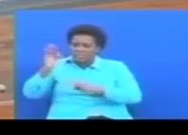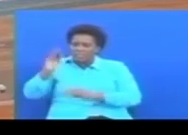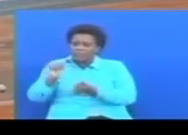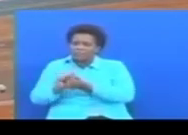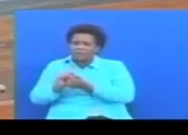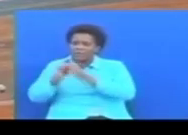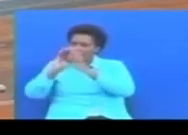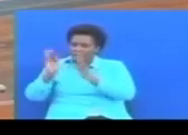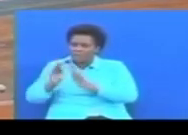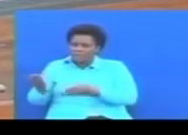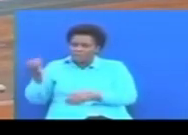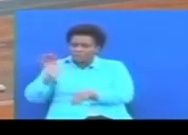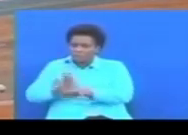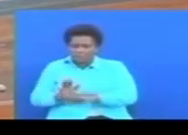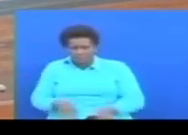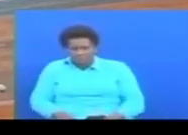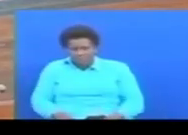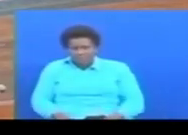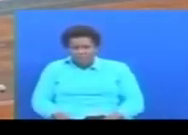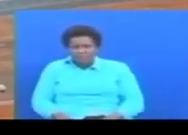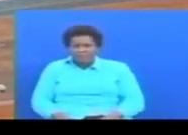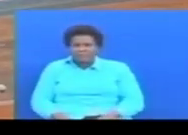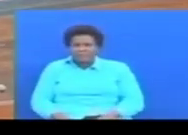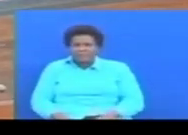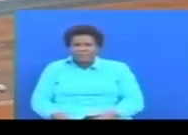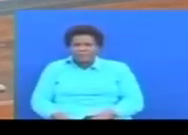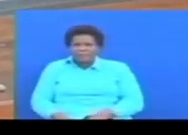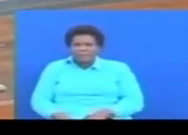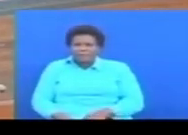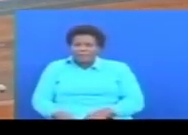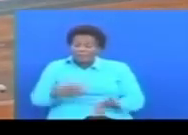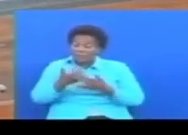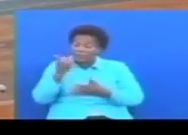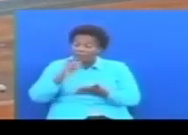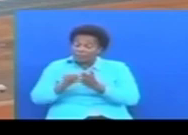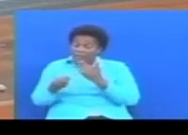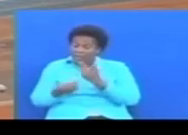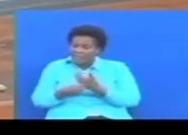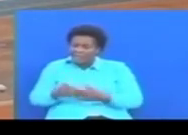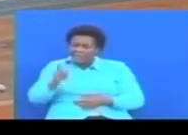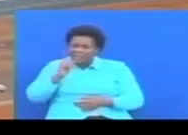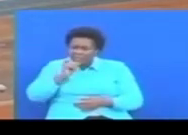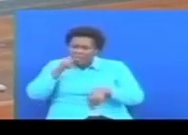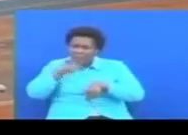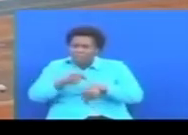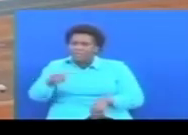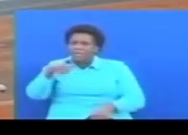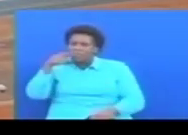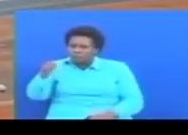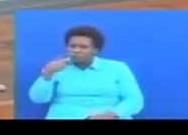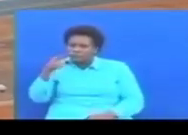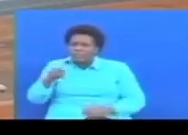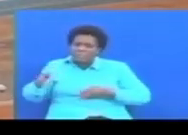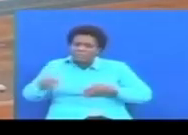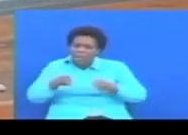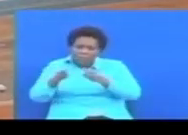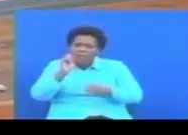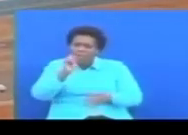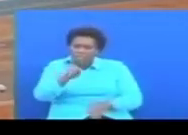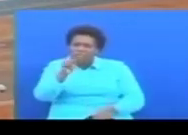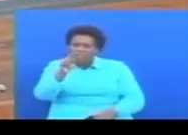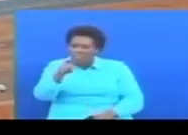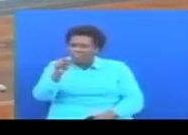Maana hivi naona ni staili ya mpoa kwa hii Rubereje staili. Maana kila ukikutana naye anazungumzia juu ya barabara hii. Sasa niseme tu